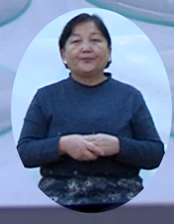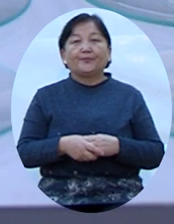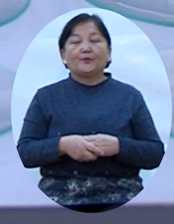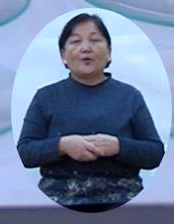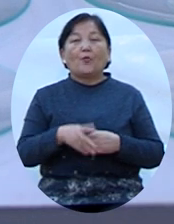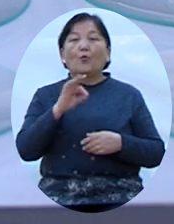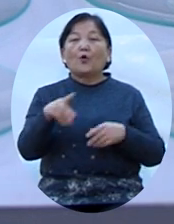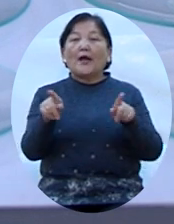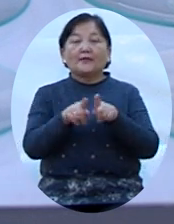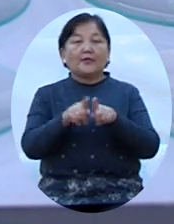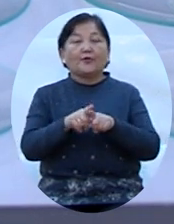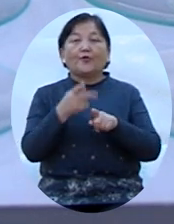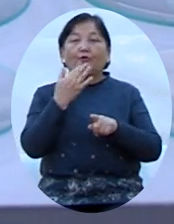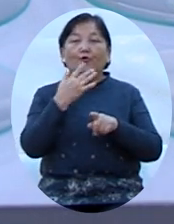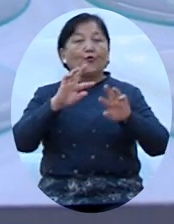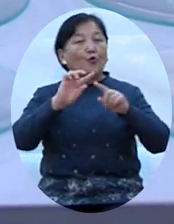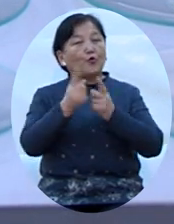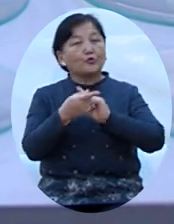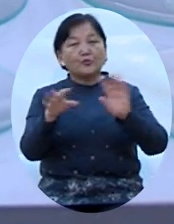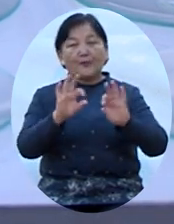За мөн адил өөрчлөгдөхгүй байна.